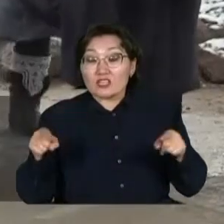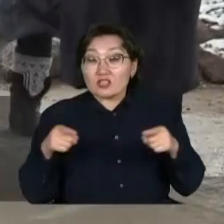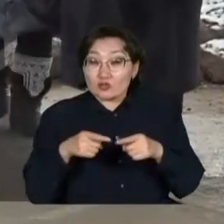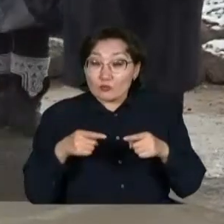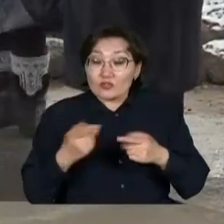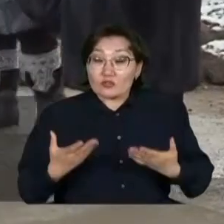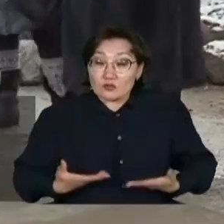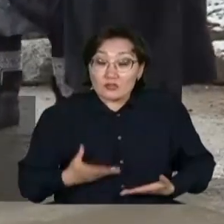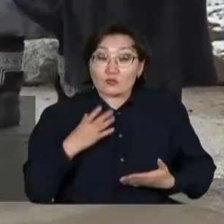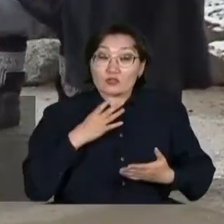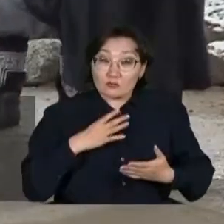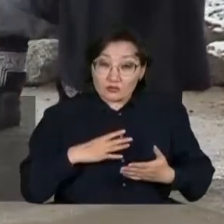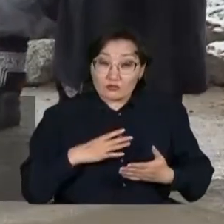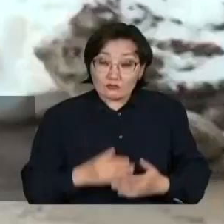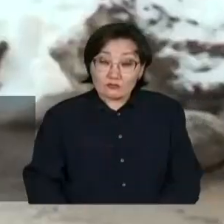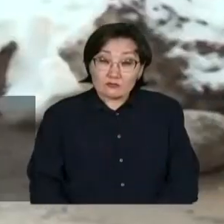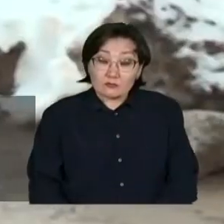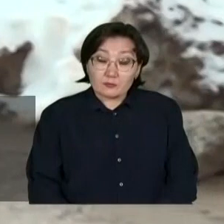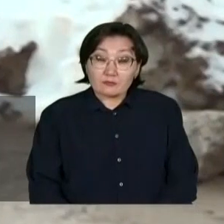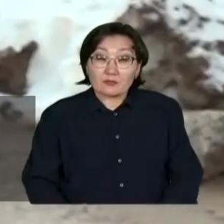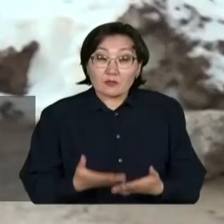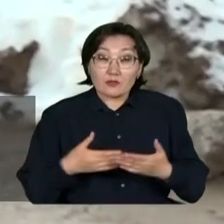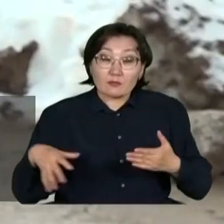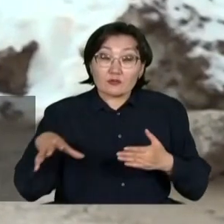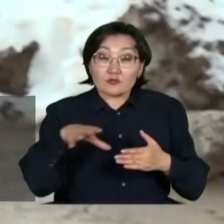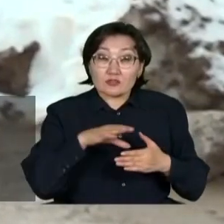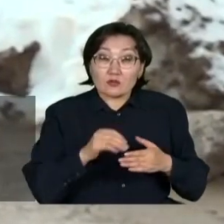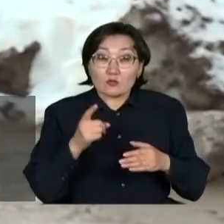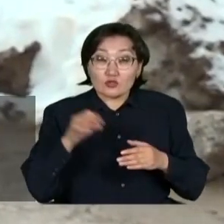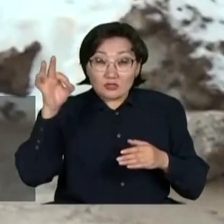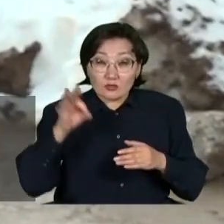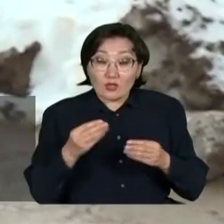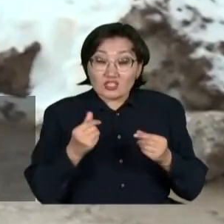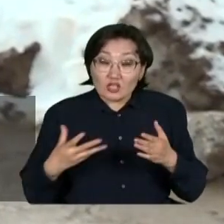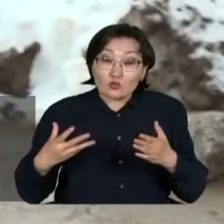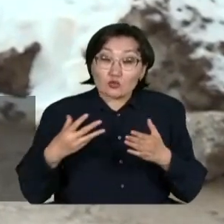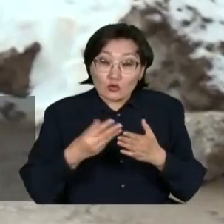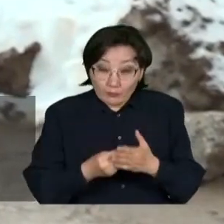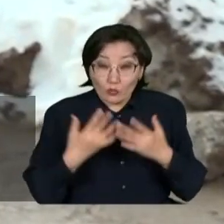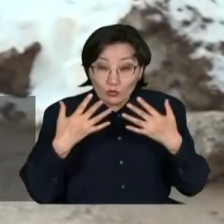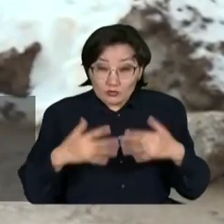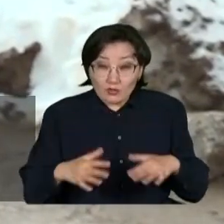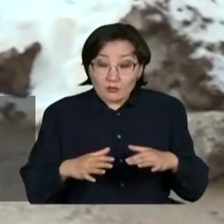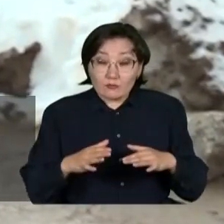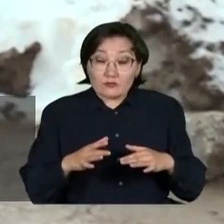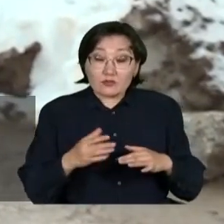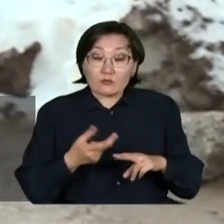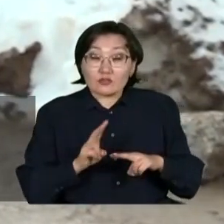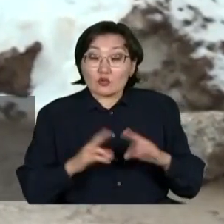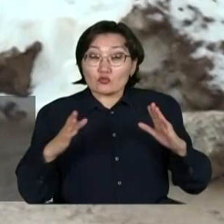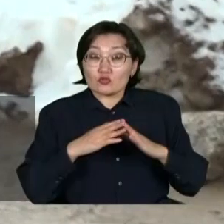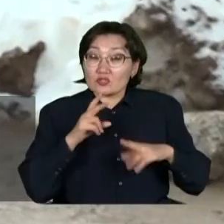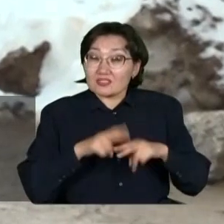босағасында пәтер жалдап сабылып жүр. Біз барлығымыз 100% оплата жасадық. Сол да үйді